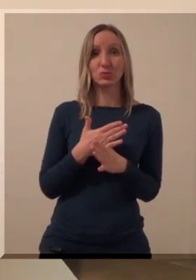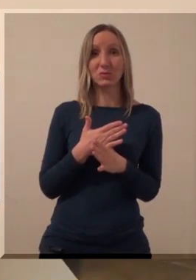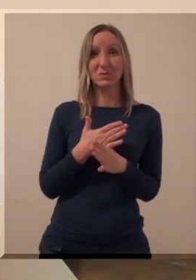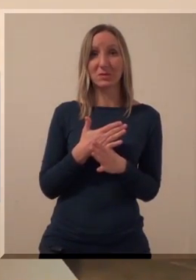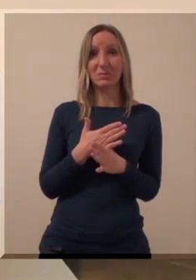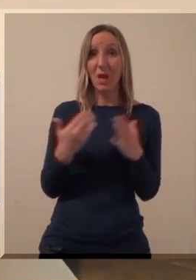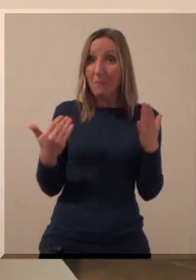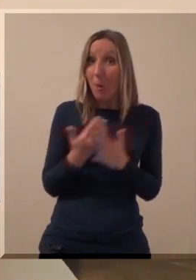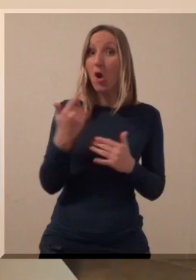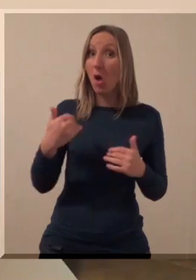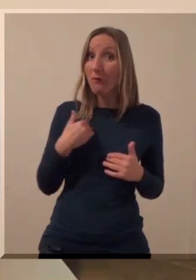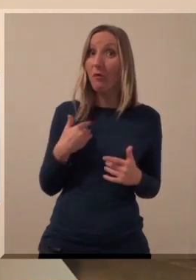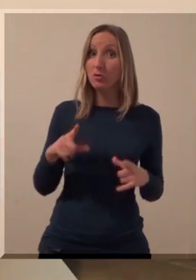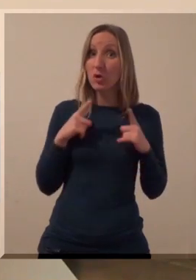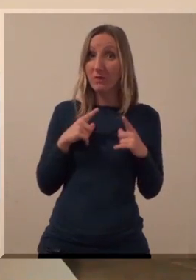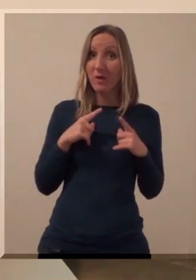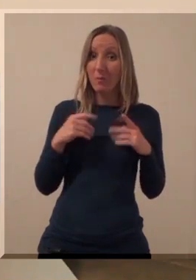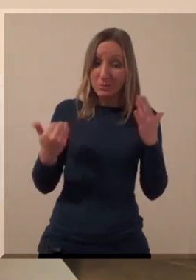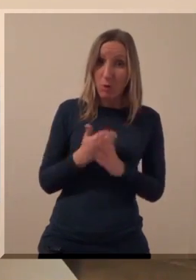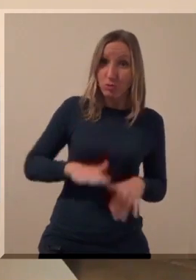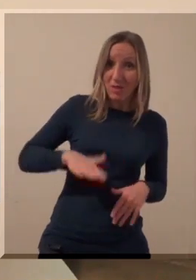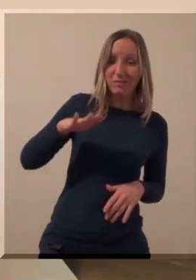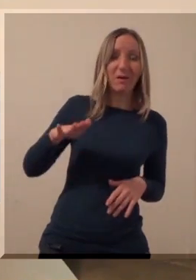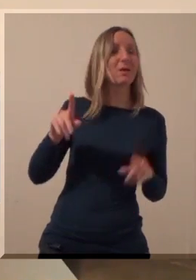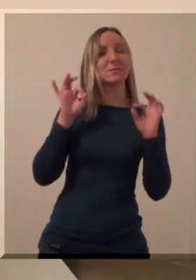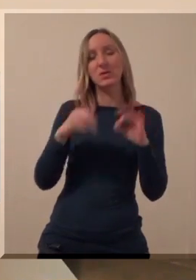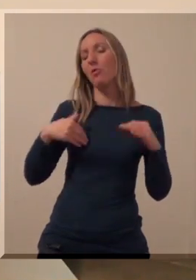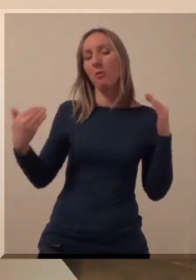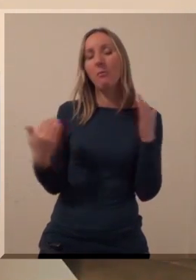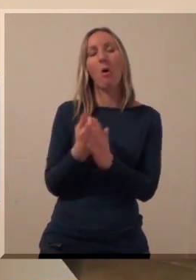Međutim, da ponovo živim ovaj život, sigurno